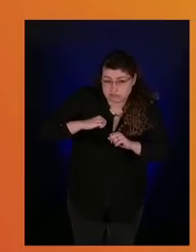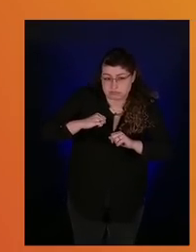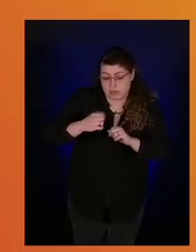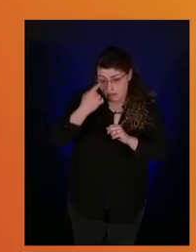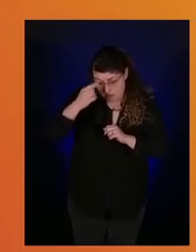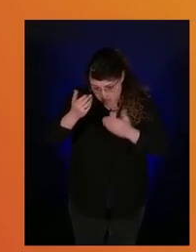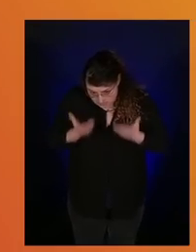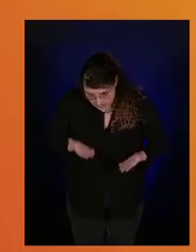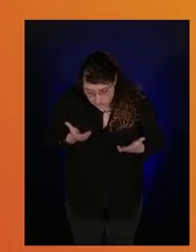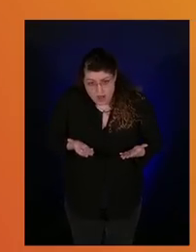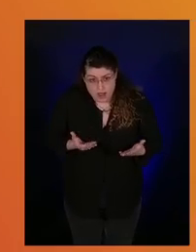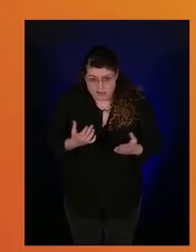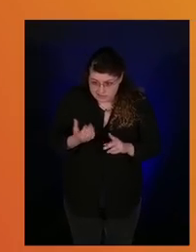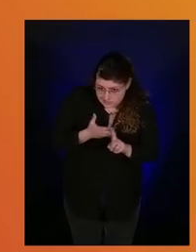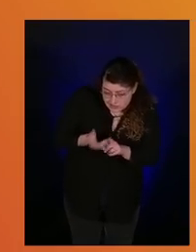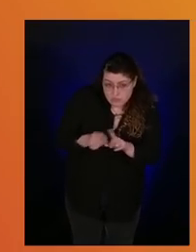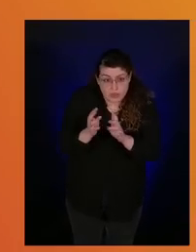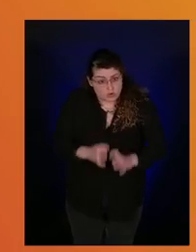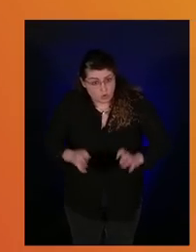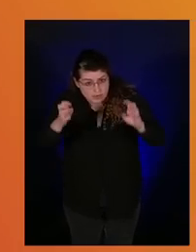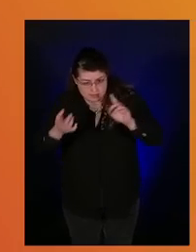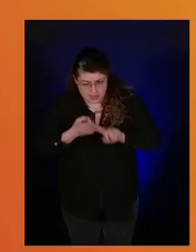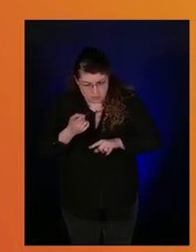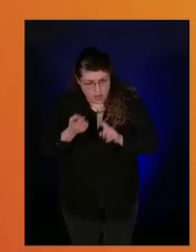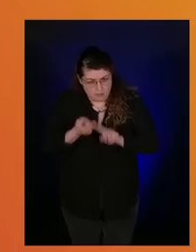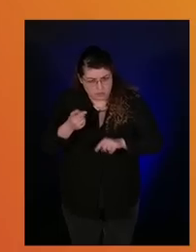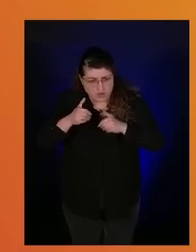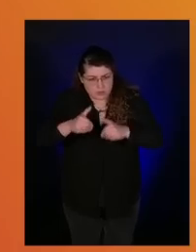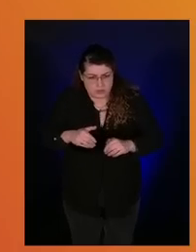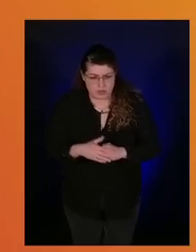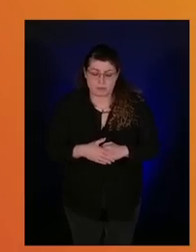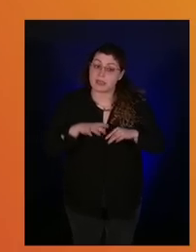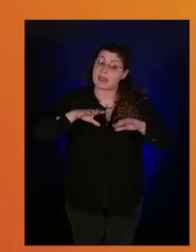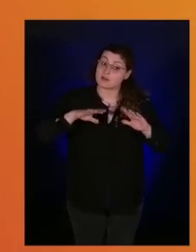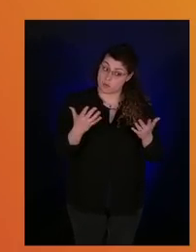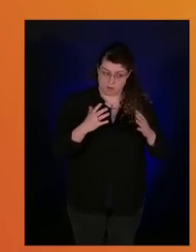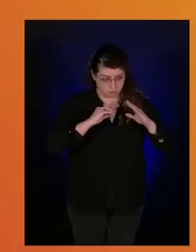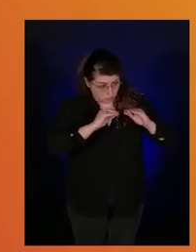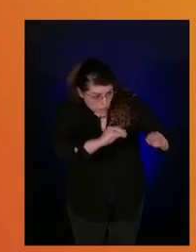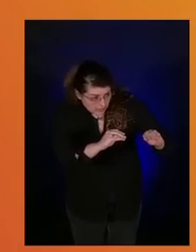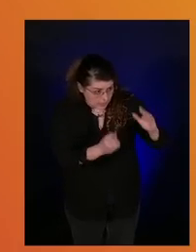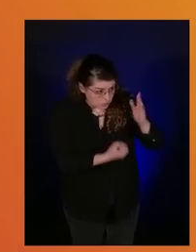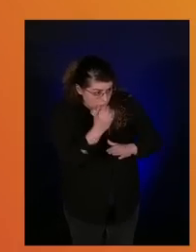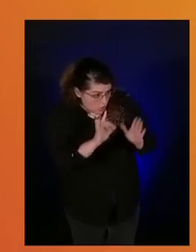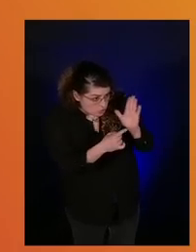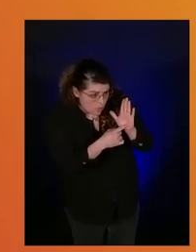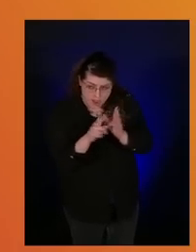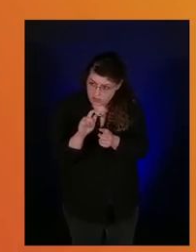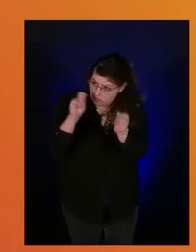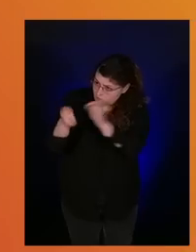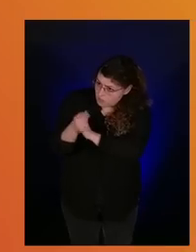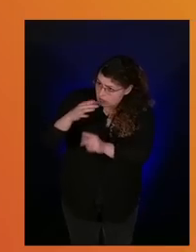lutte actuelle et de notre congrès. Comment parvenir à investir le terrain de la conquête de nouveaux droits et de transformation